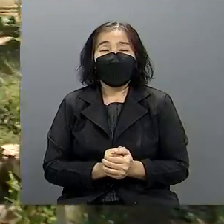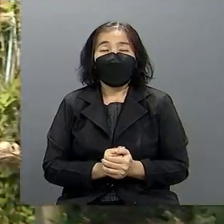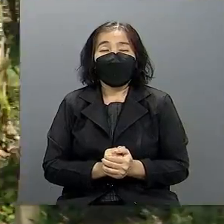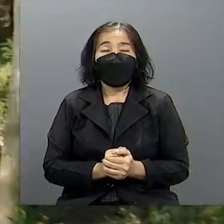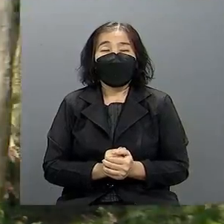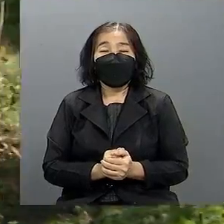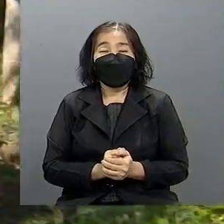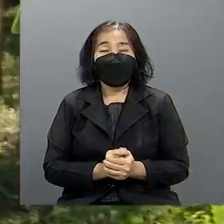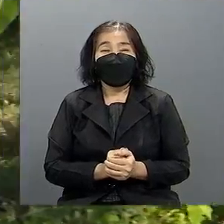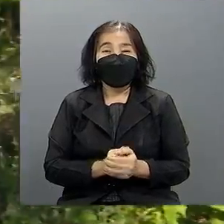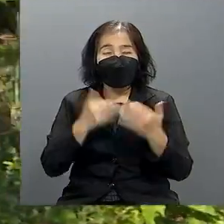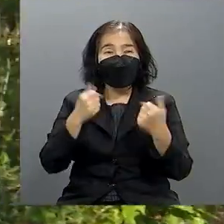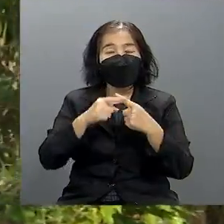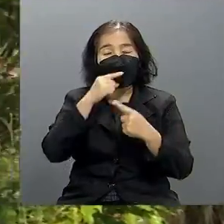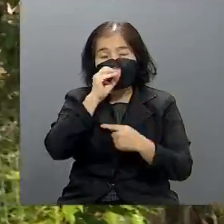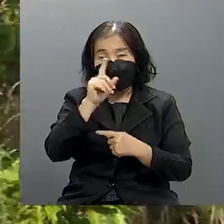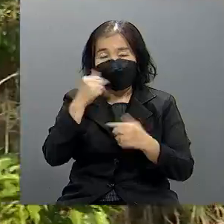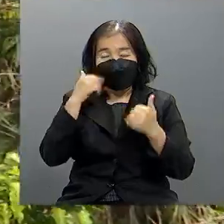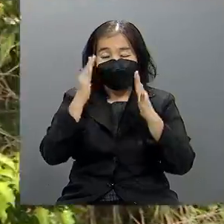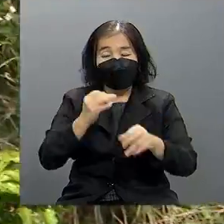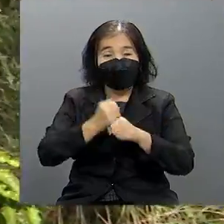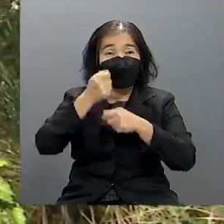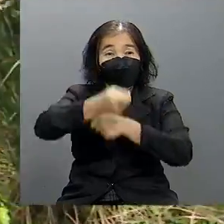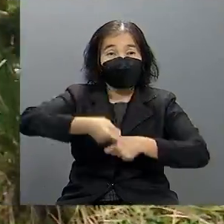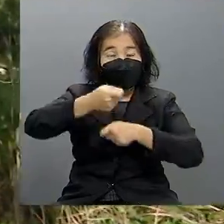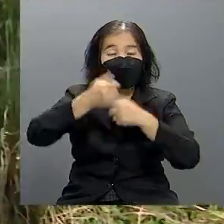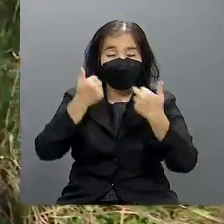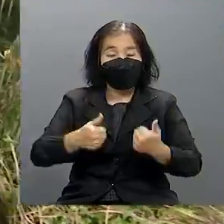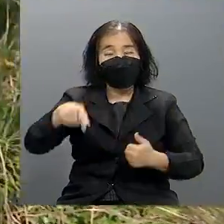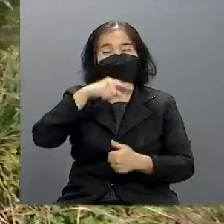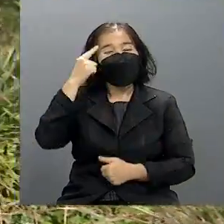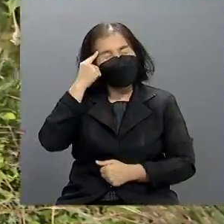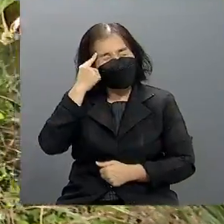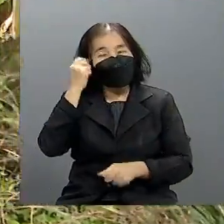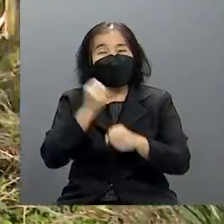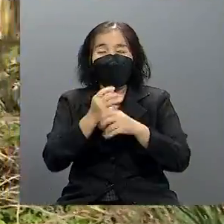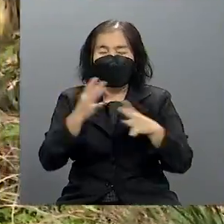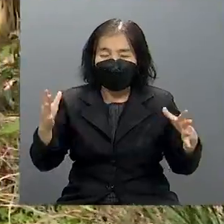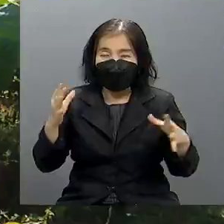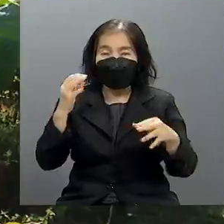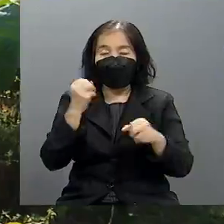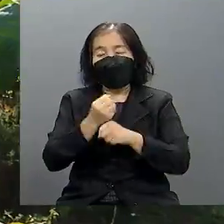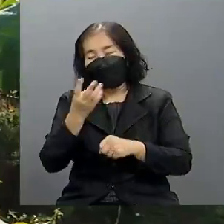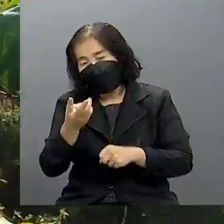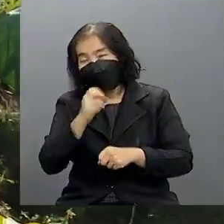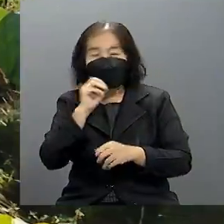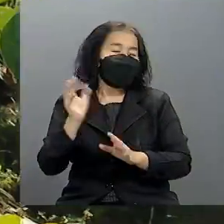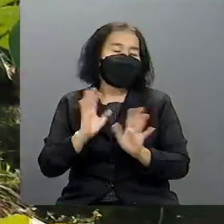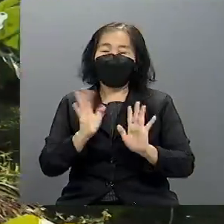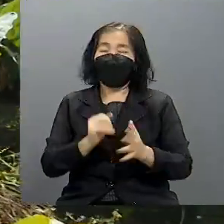ต้องบอกก่อนว่าเกษตรสมัยนี้เนาะคือไม่ใช่ว่าทำมากได้มากทำน้อยได้น้อยเพราะนั้นการที่เราจะ